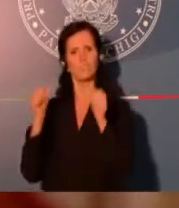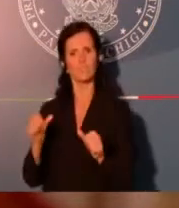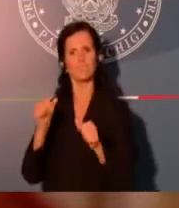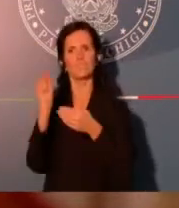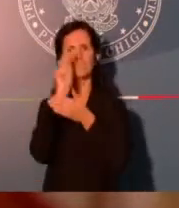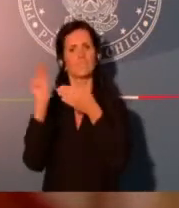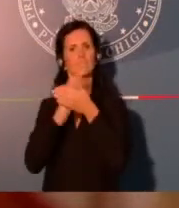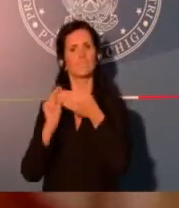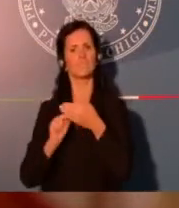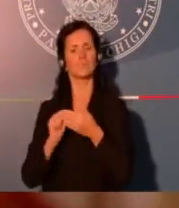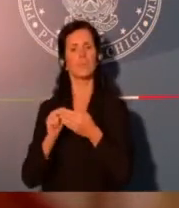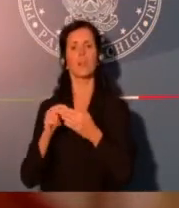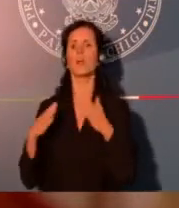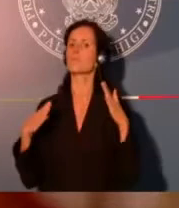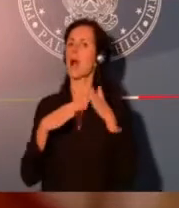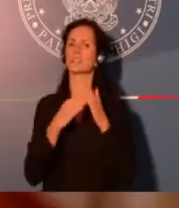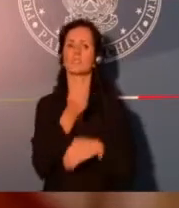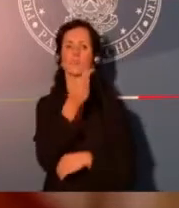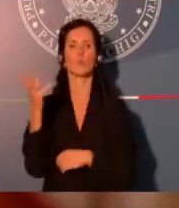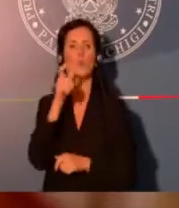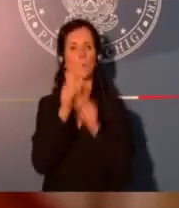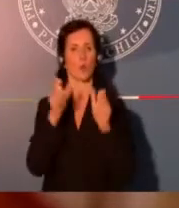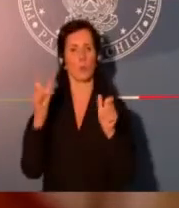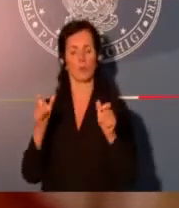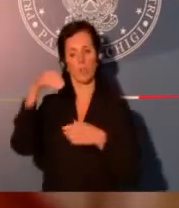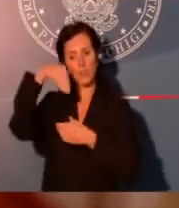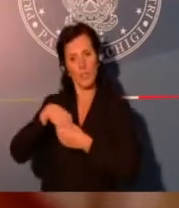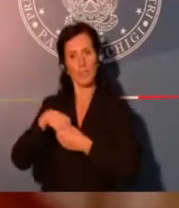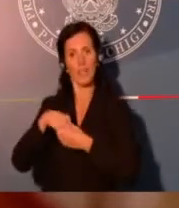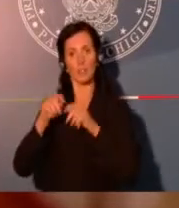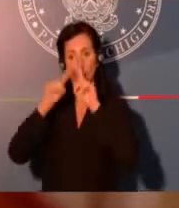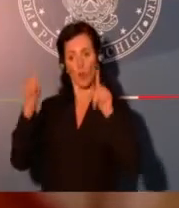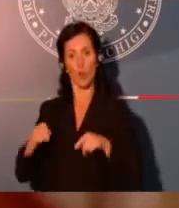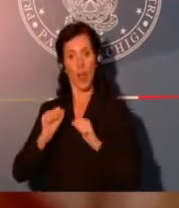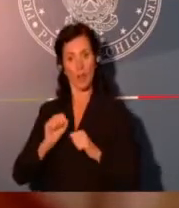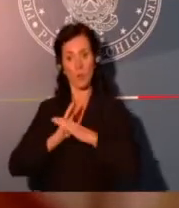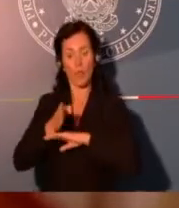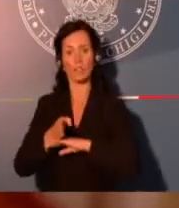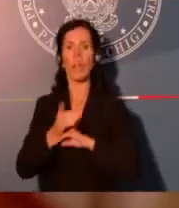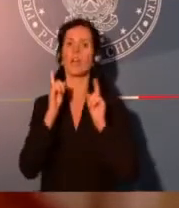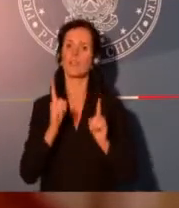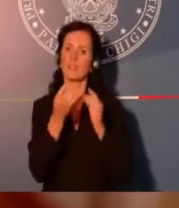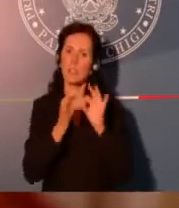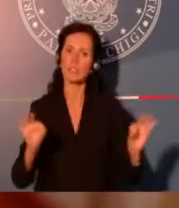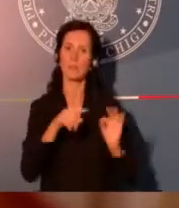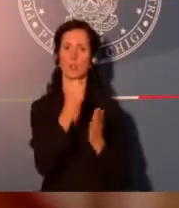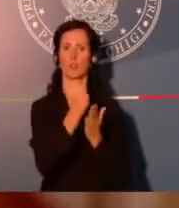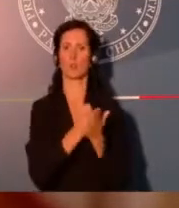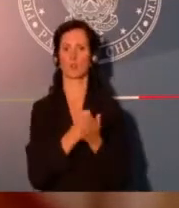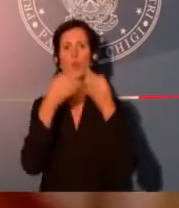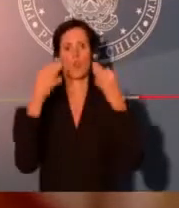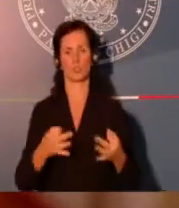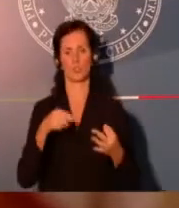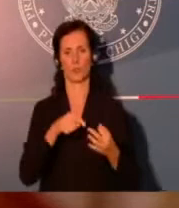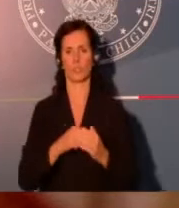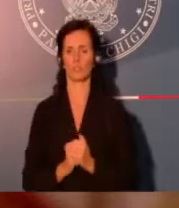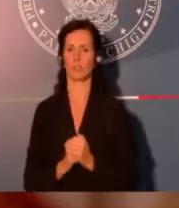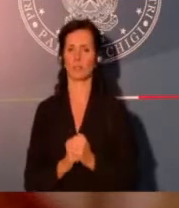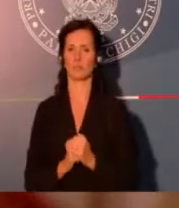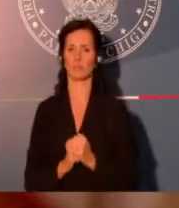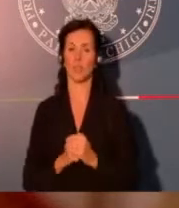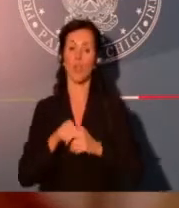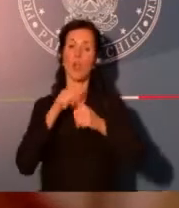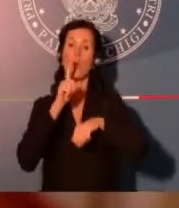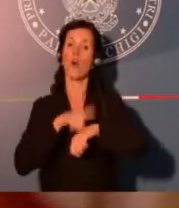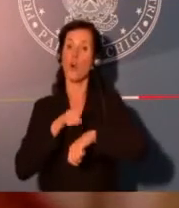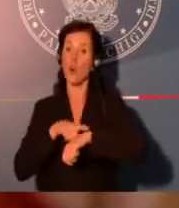di persone ammesse nel locale in base ai protocolli di sicurezza. Nessuna limitazione di orario invece è